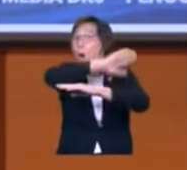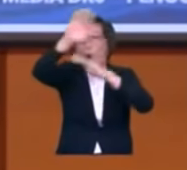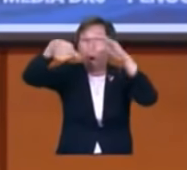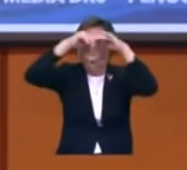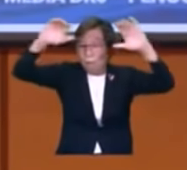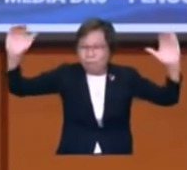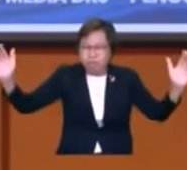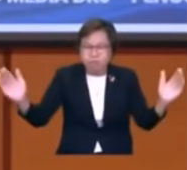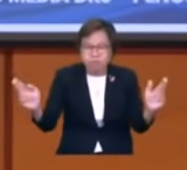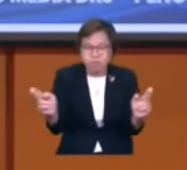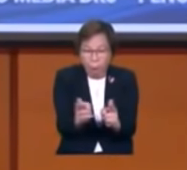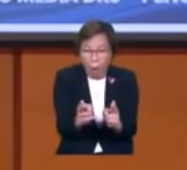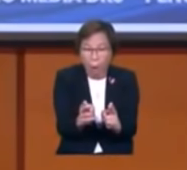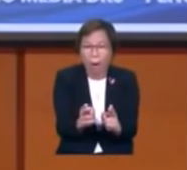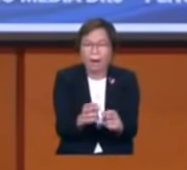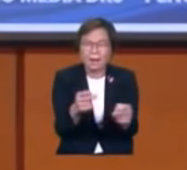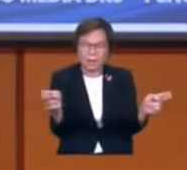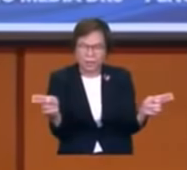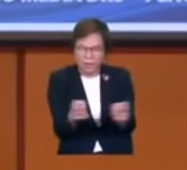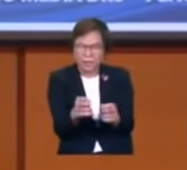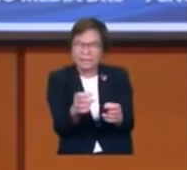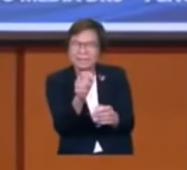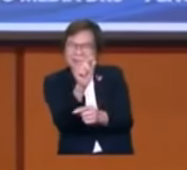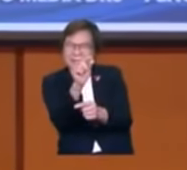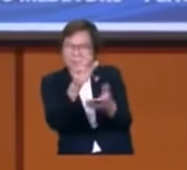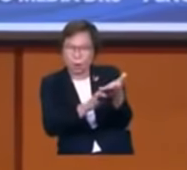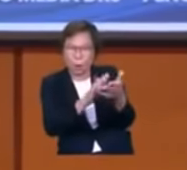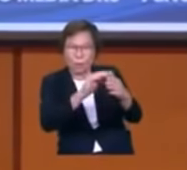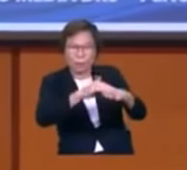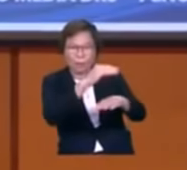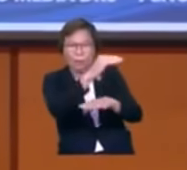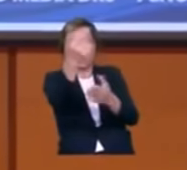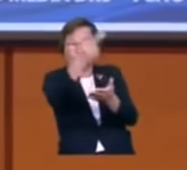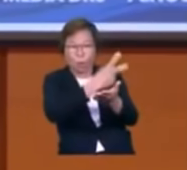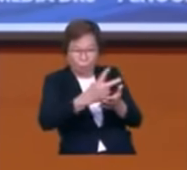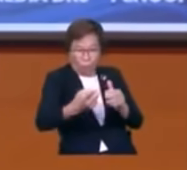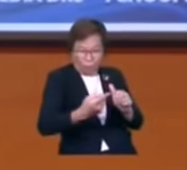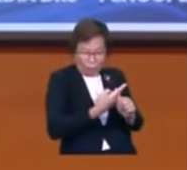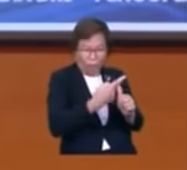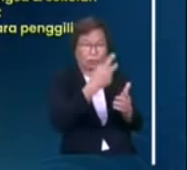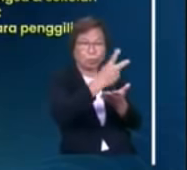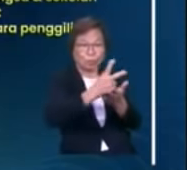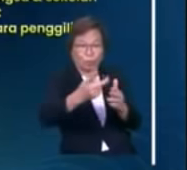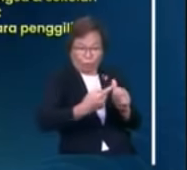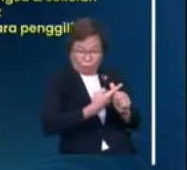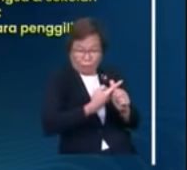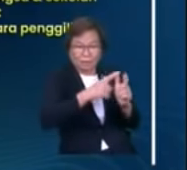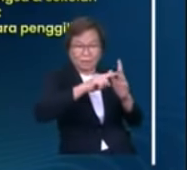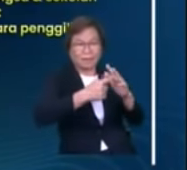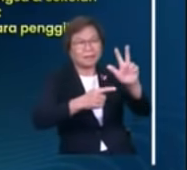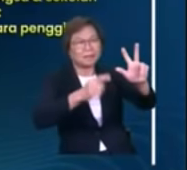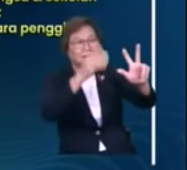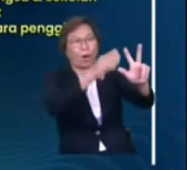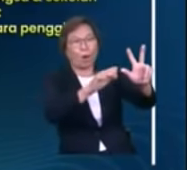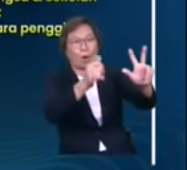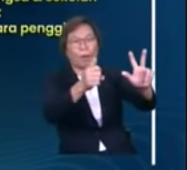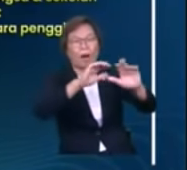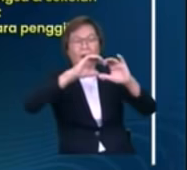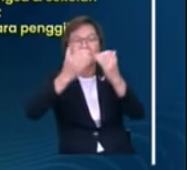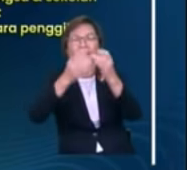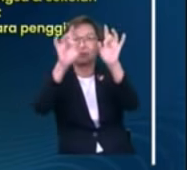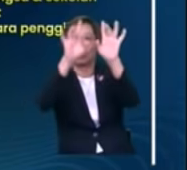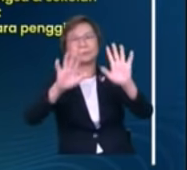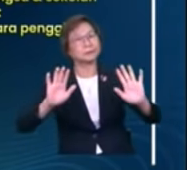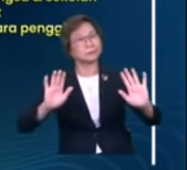tapi saya ringkaskan sedikit Sekolah Menengah dua minggu pertama bermula 3oktober kelas